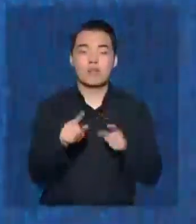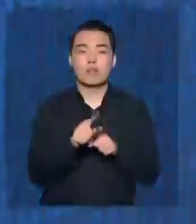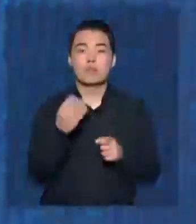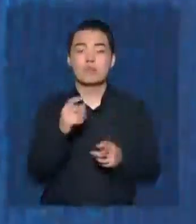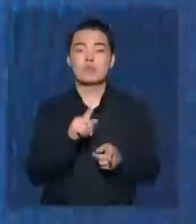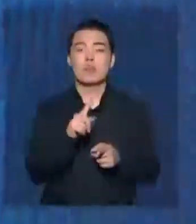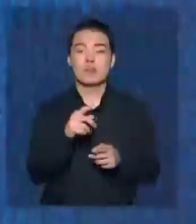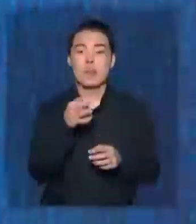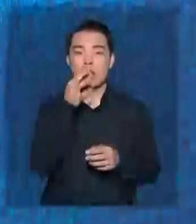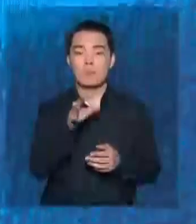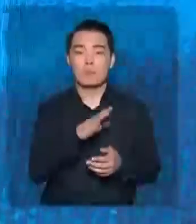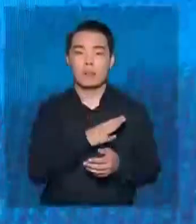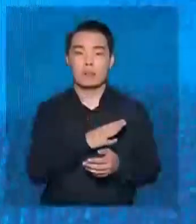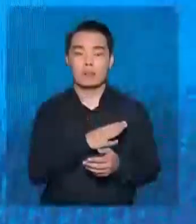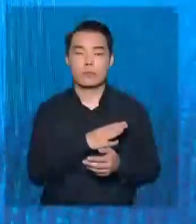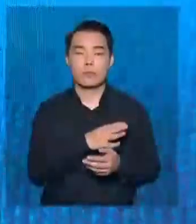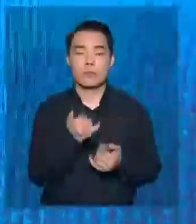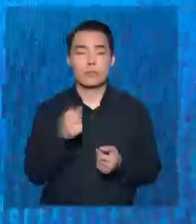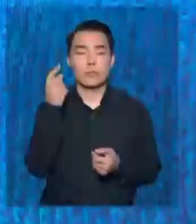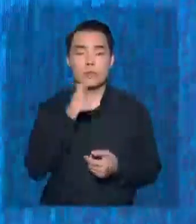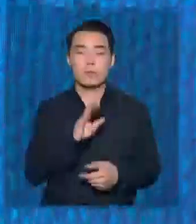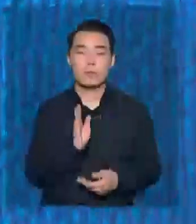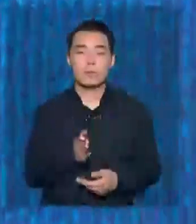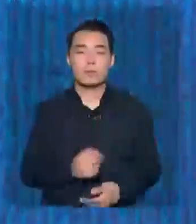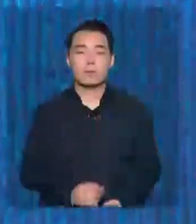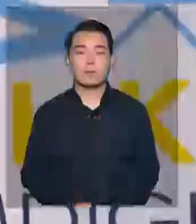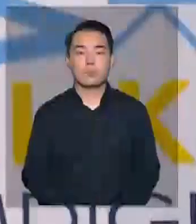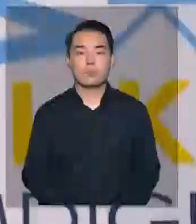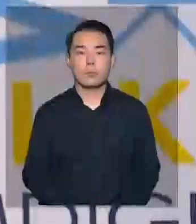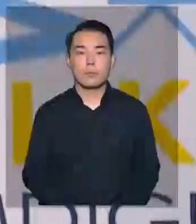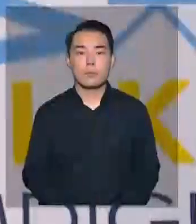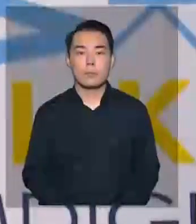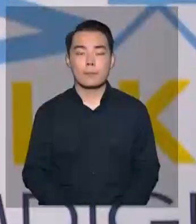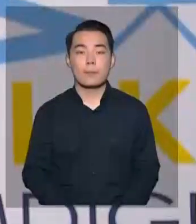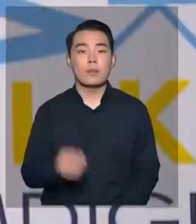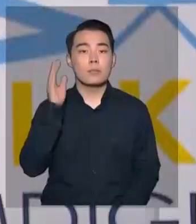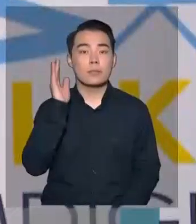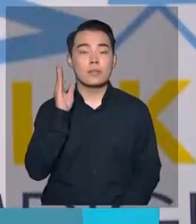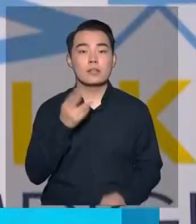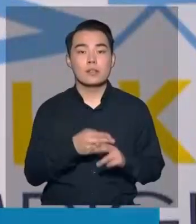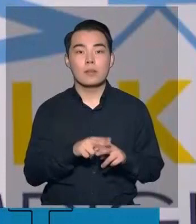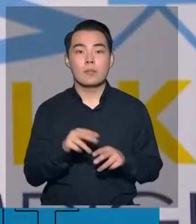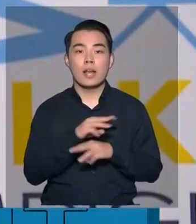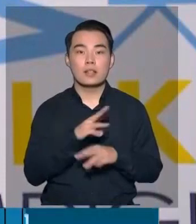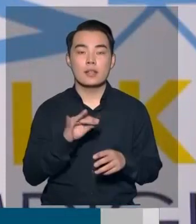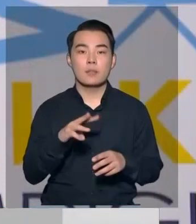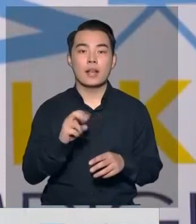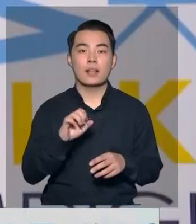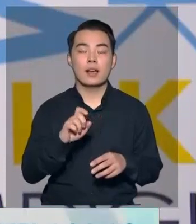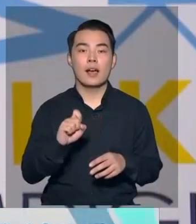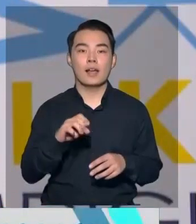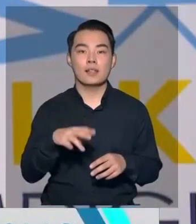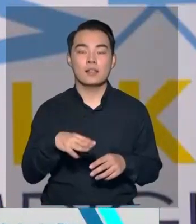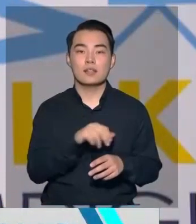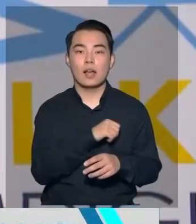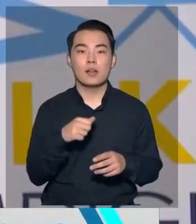мәселелер туралы айтты? Сұхбатқа назар аударайық. Алдағы мәжіліс және мәслихат сайлауы елдің